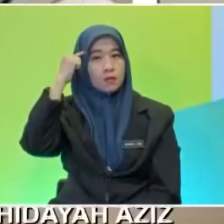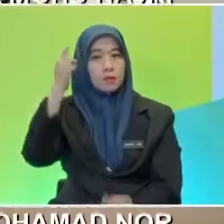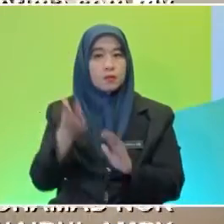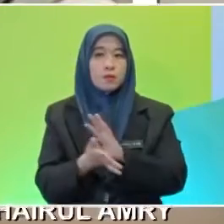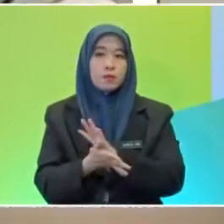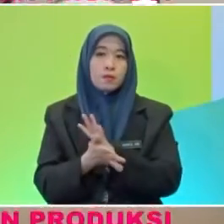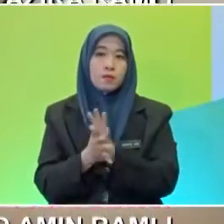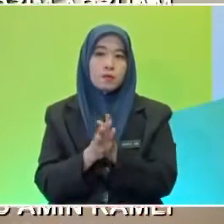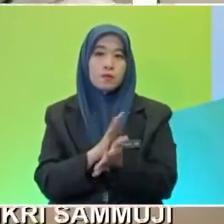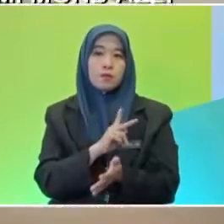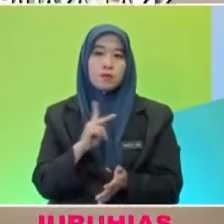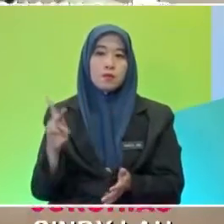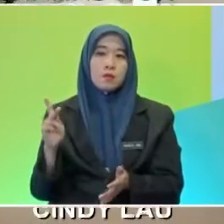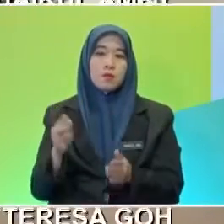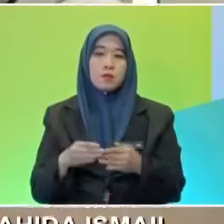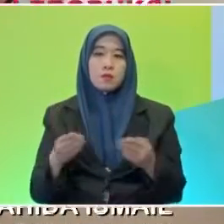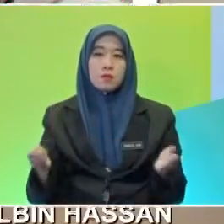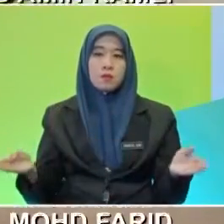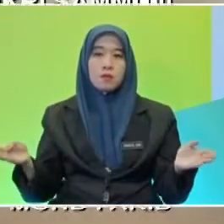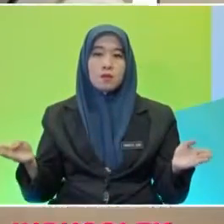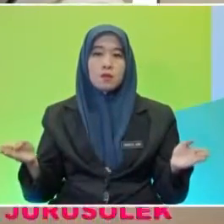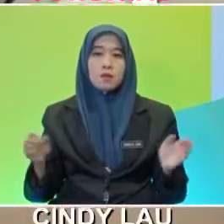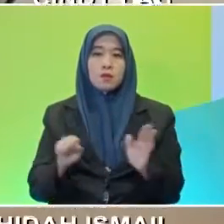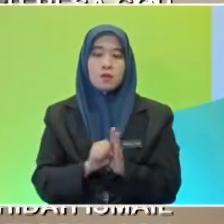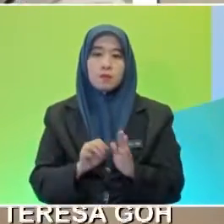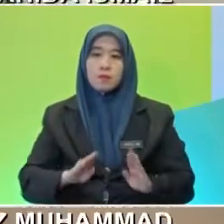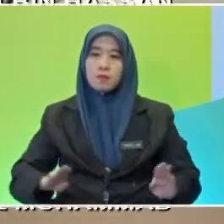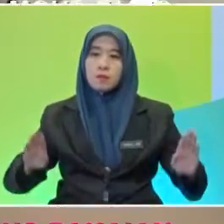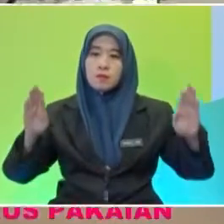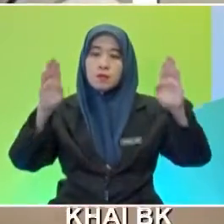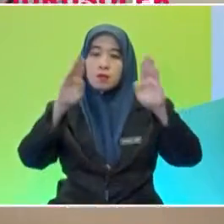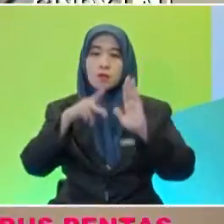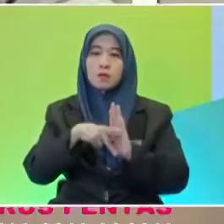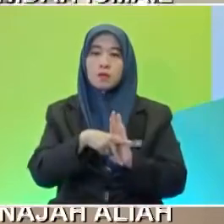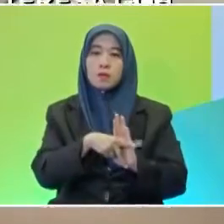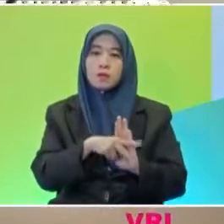jadikan bahasa Sebagai panduan